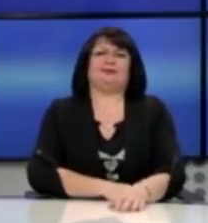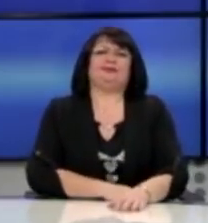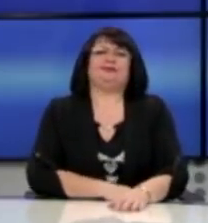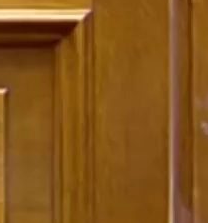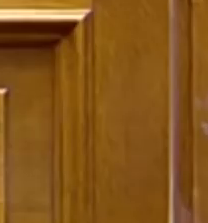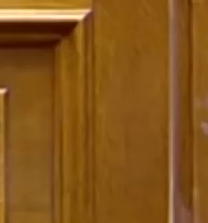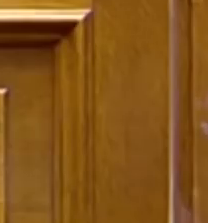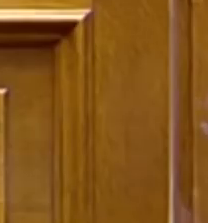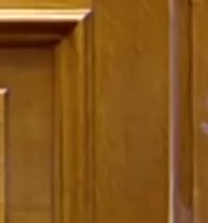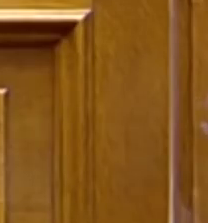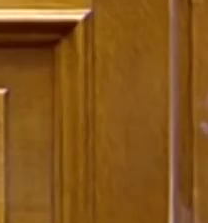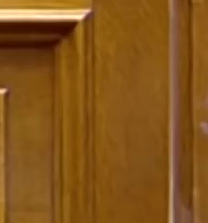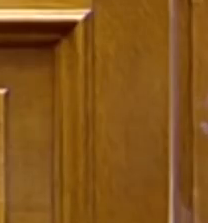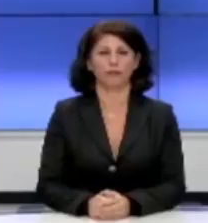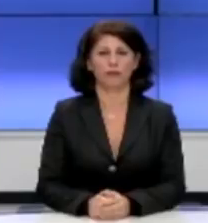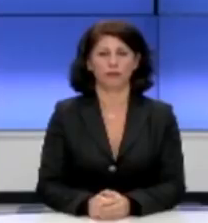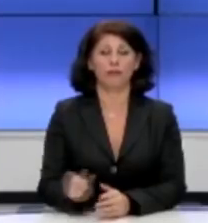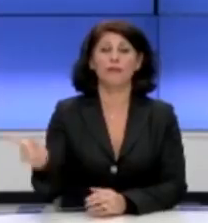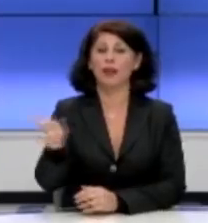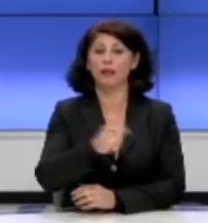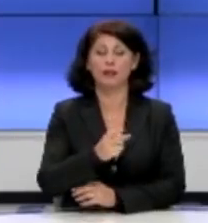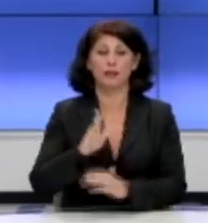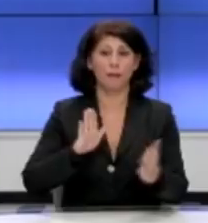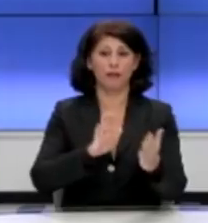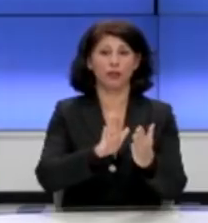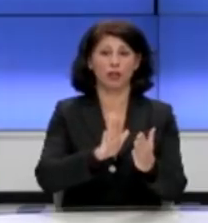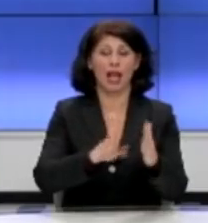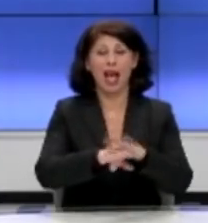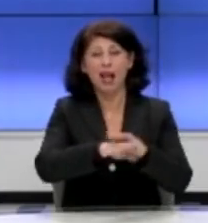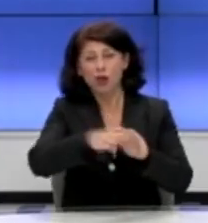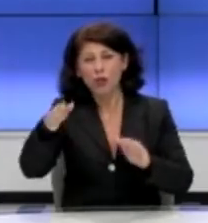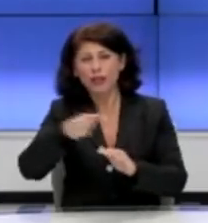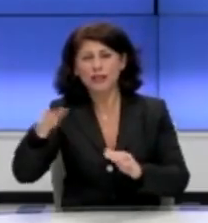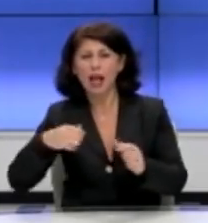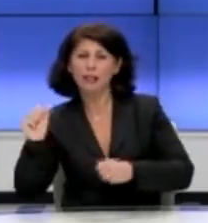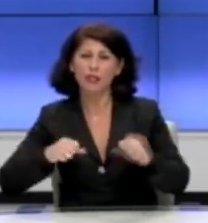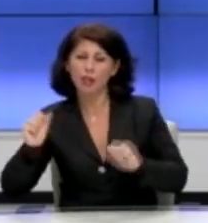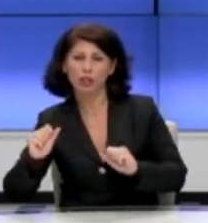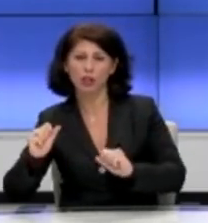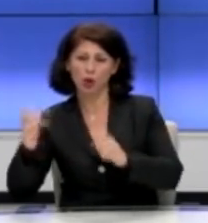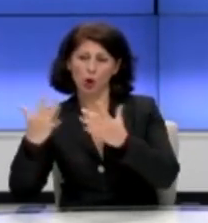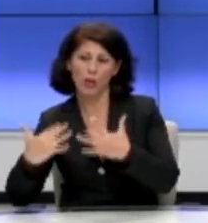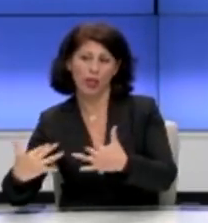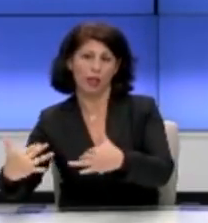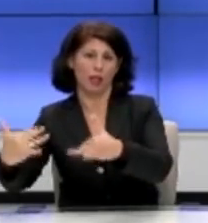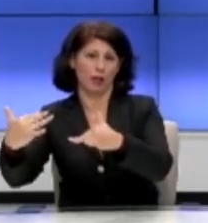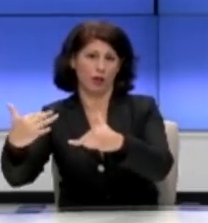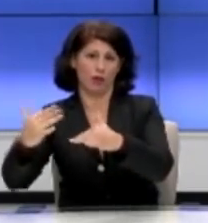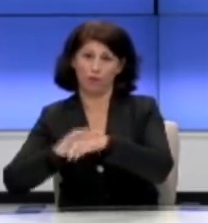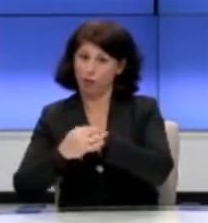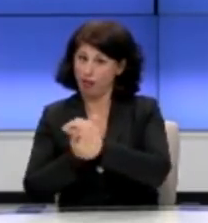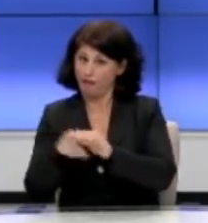πάσες, εσείς απευθυνόμενοι σε ένα ακροδεξιό αντιδραστικό ακροατήριο που